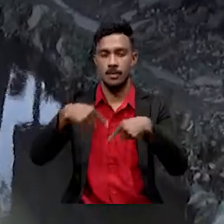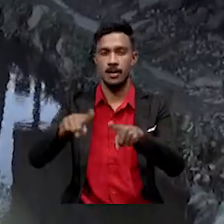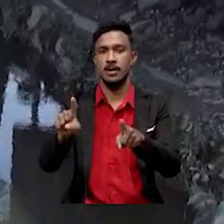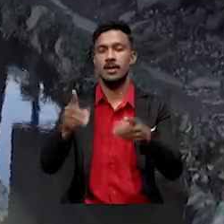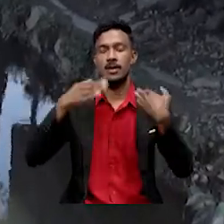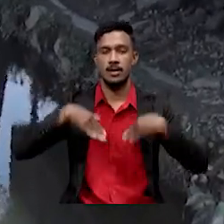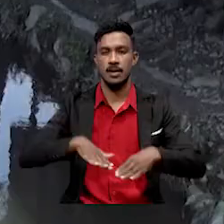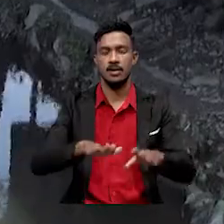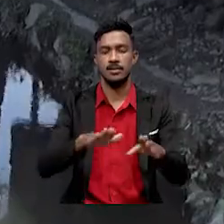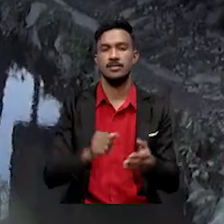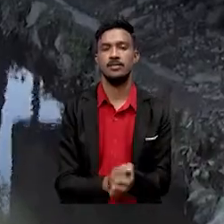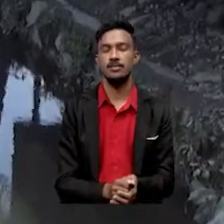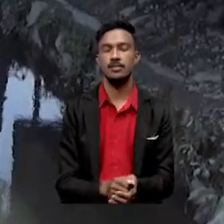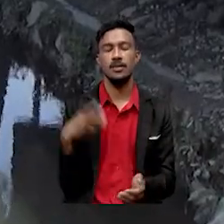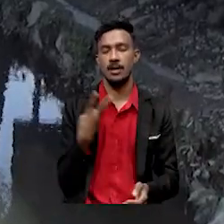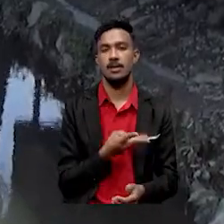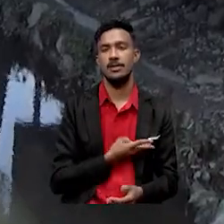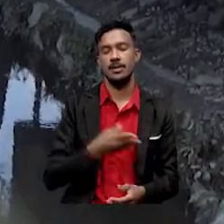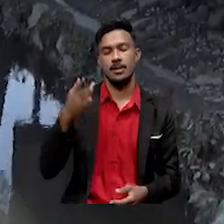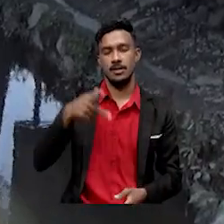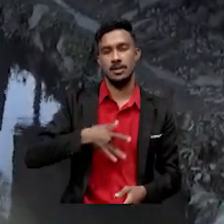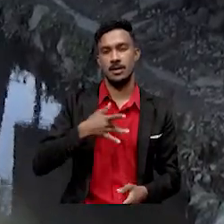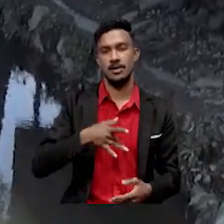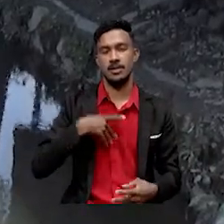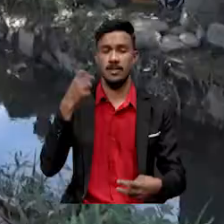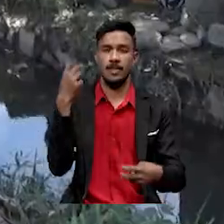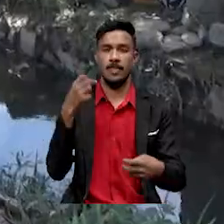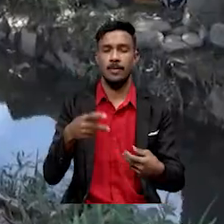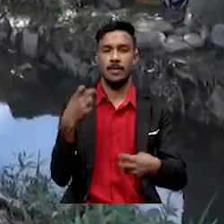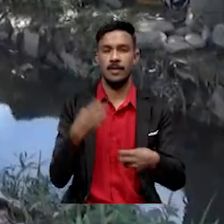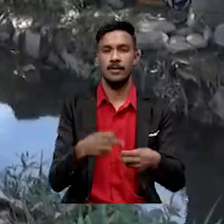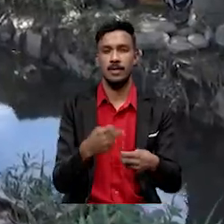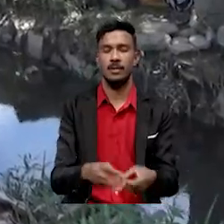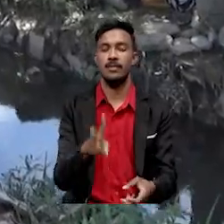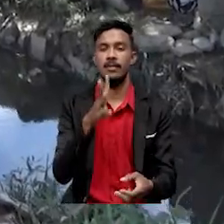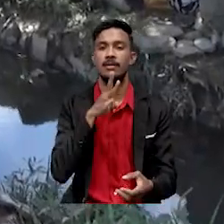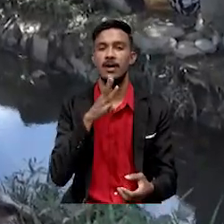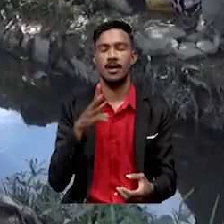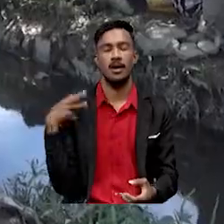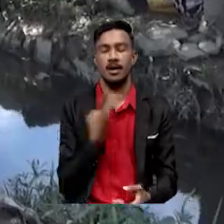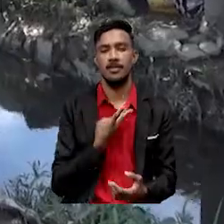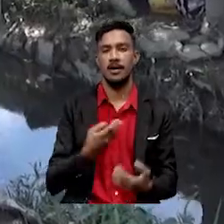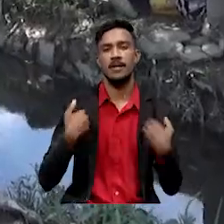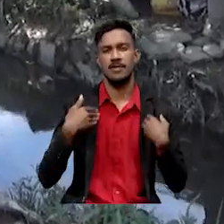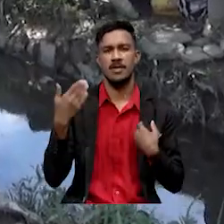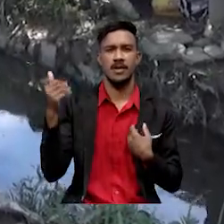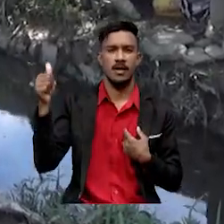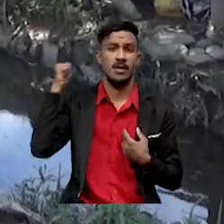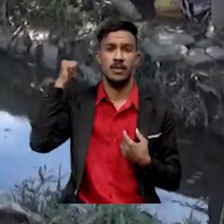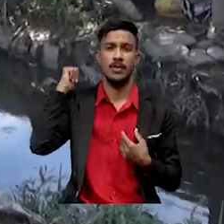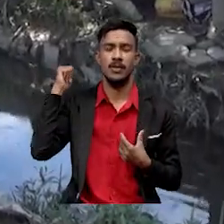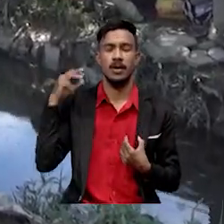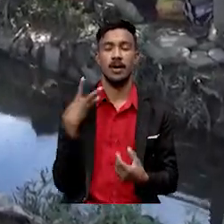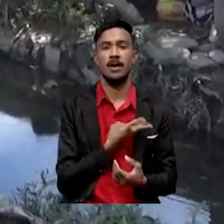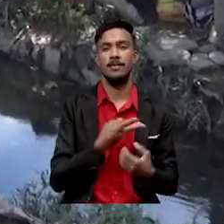jija sabene ma supa sai tia parbe asa udang botne labene tama ba ami kotuk. Ami kotuk ne sabe kalu udang bot ate ami kotuk